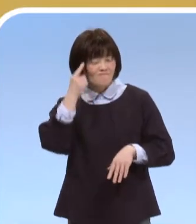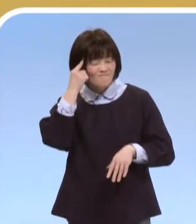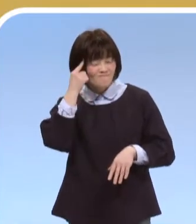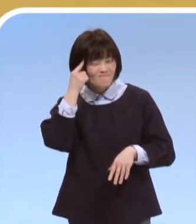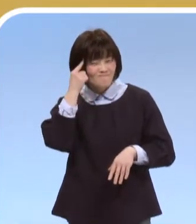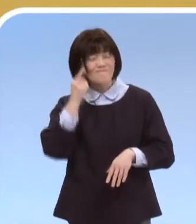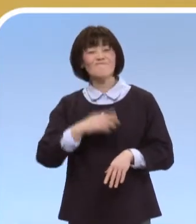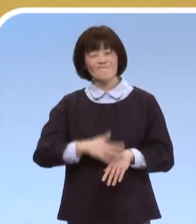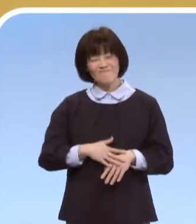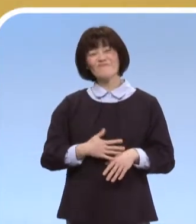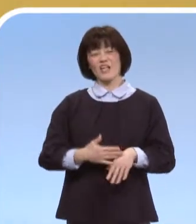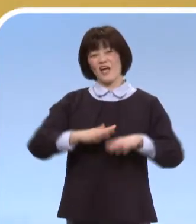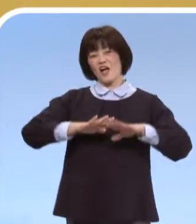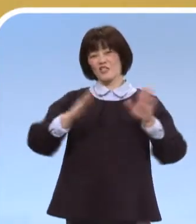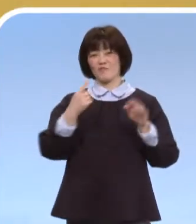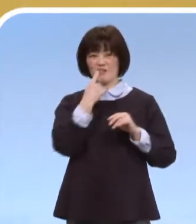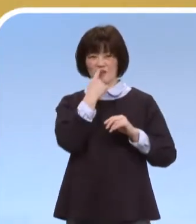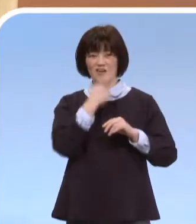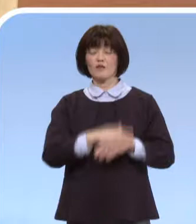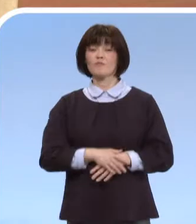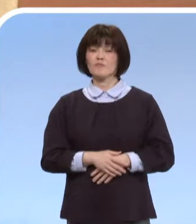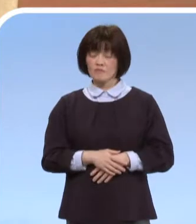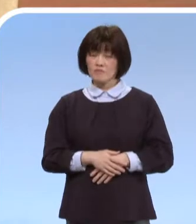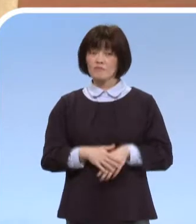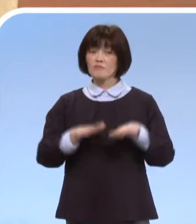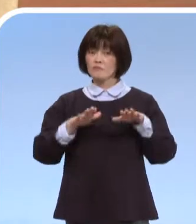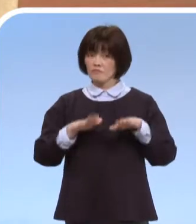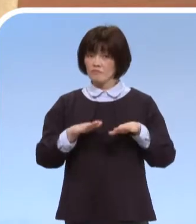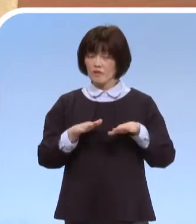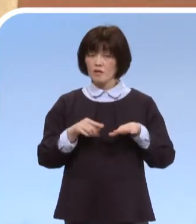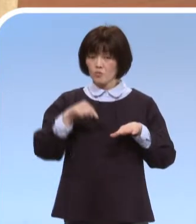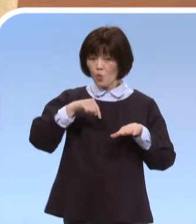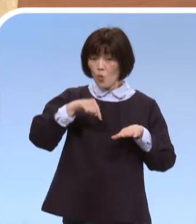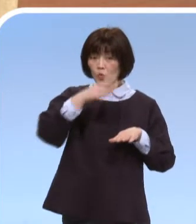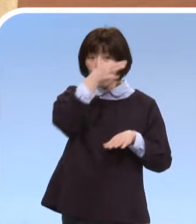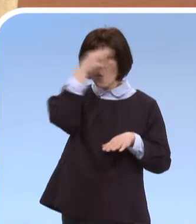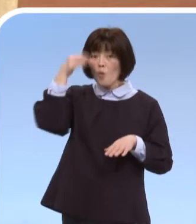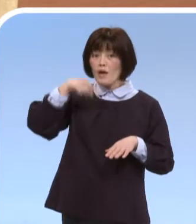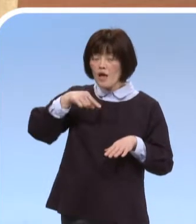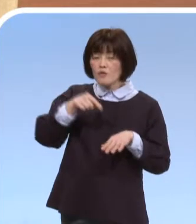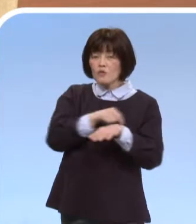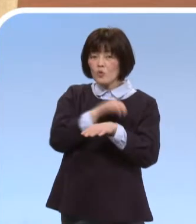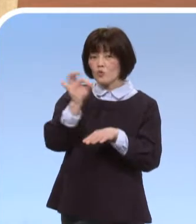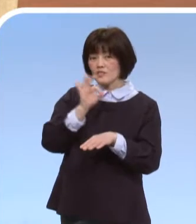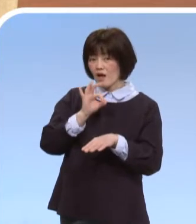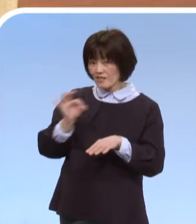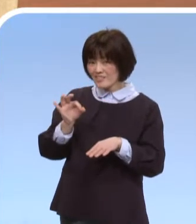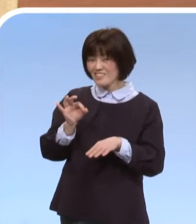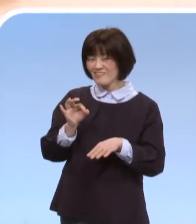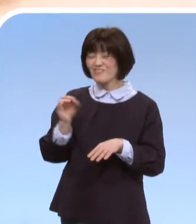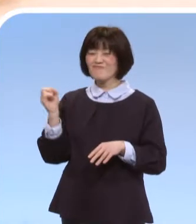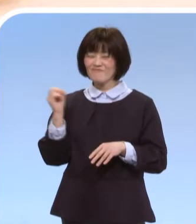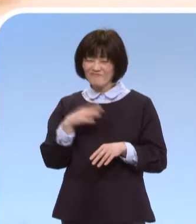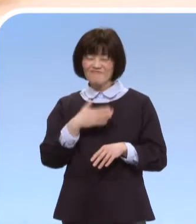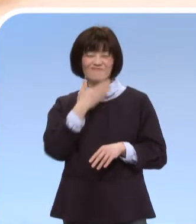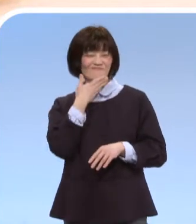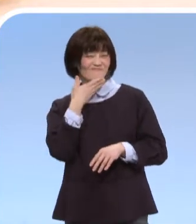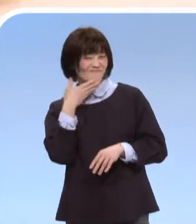体験っていうのを始めました。まあ今いるこの神戸の特産品とか、まあ有